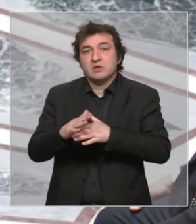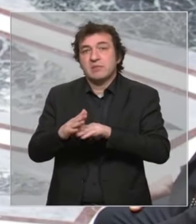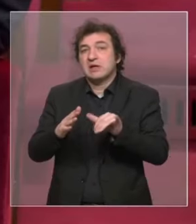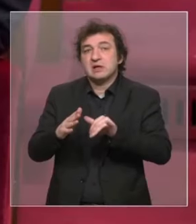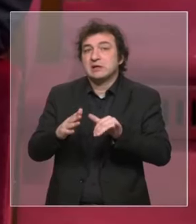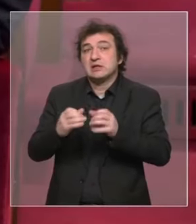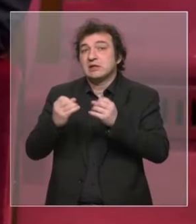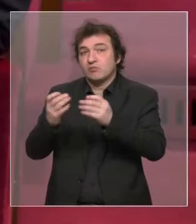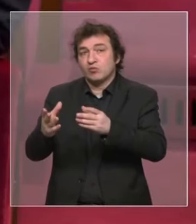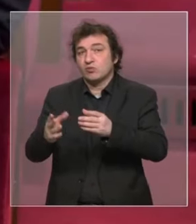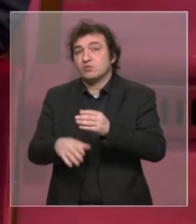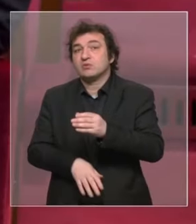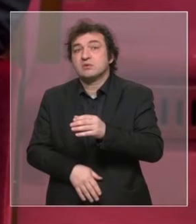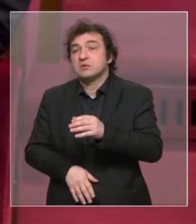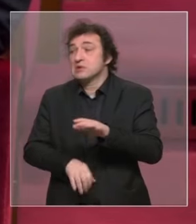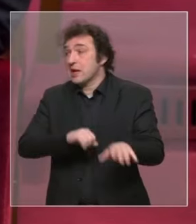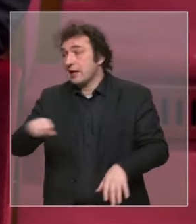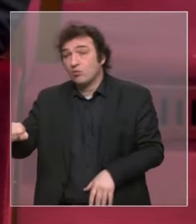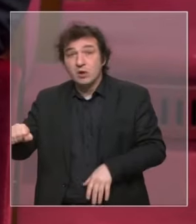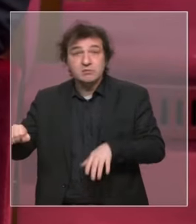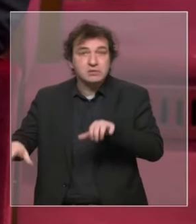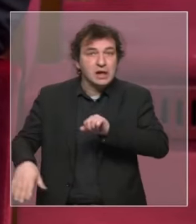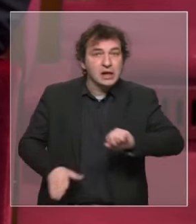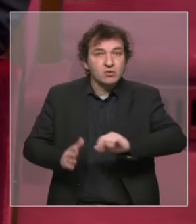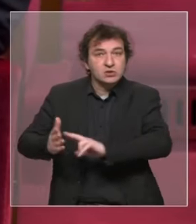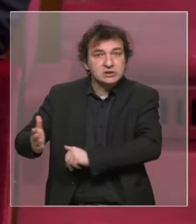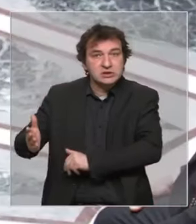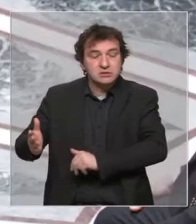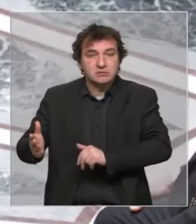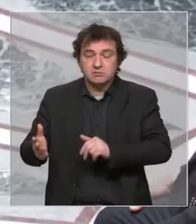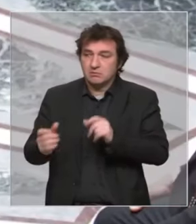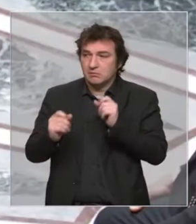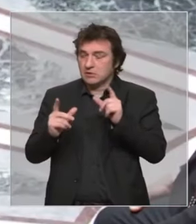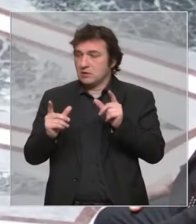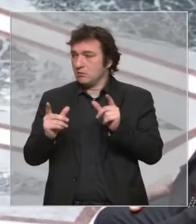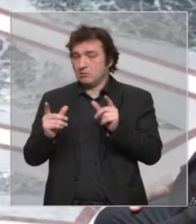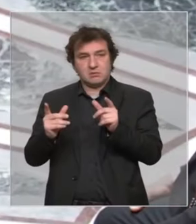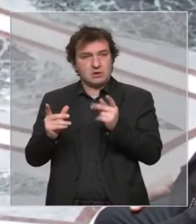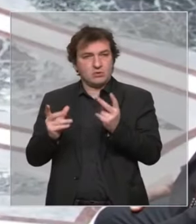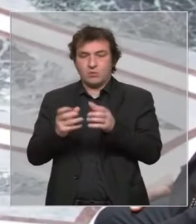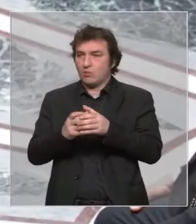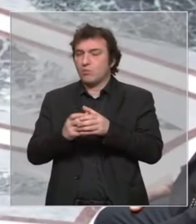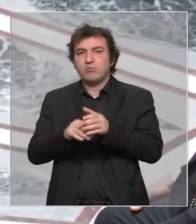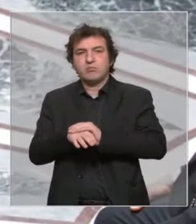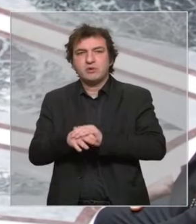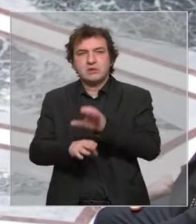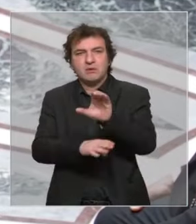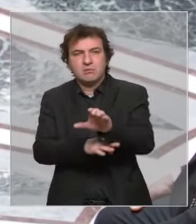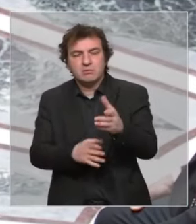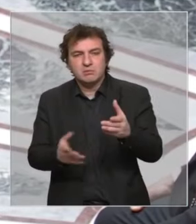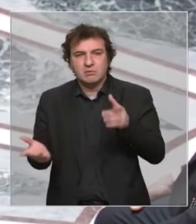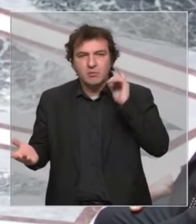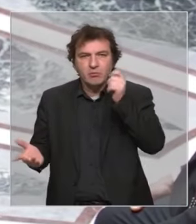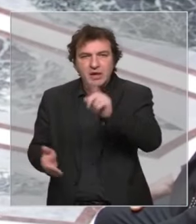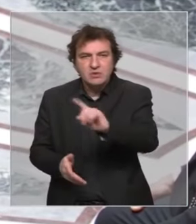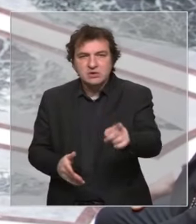gauche, il est étonnant de voir les sénateurs LR et les sénateurs socialistes s'y opposer. Incohérent parce que cet